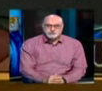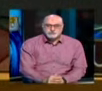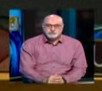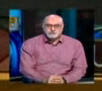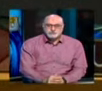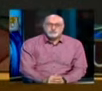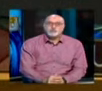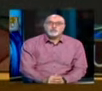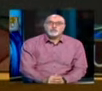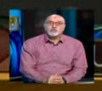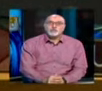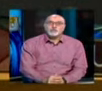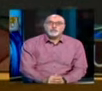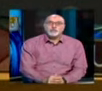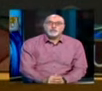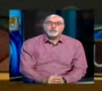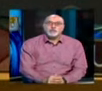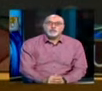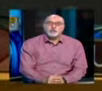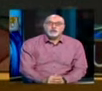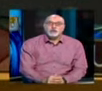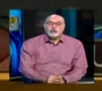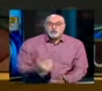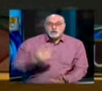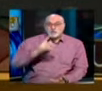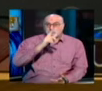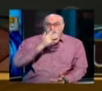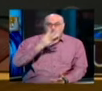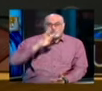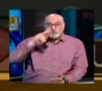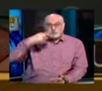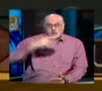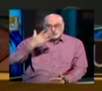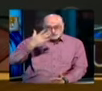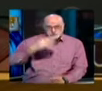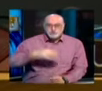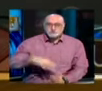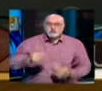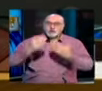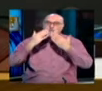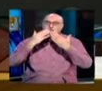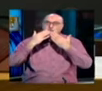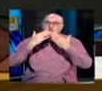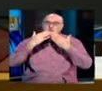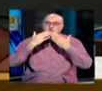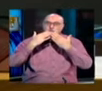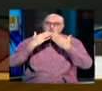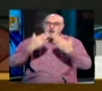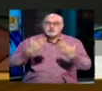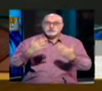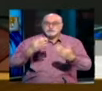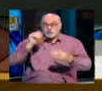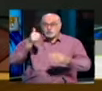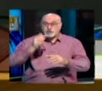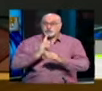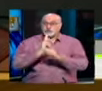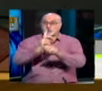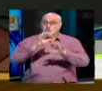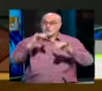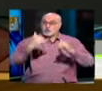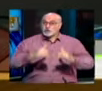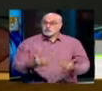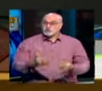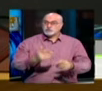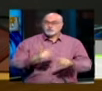السيدة الرئيسة، أشكرك وأشكر وفد الجزائر وأعضاء مجلس